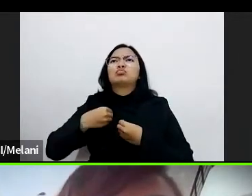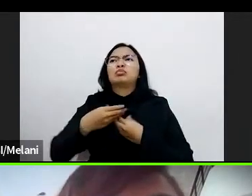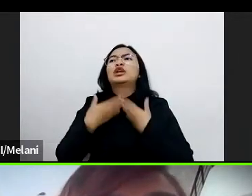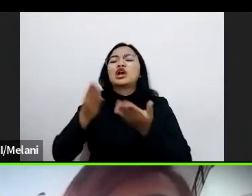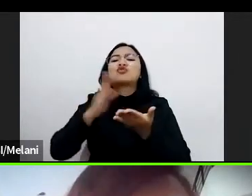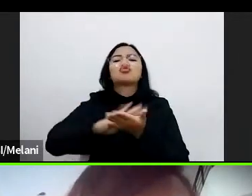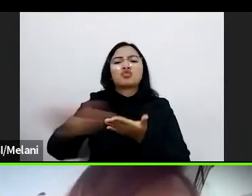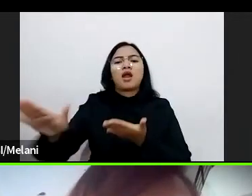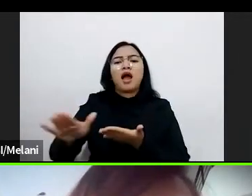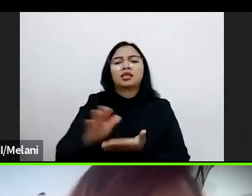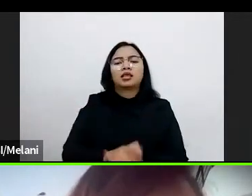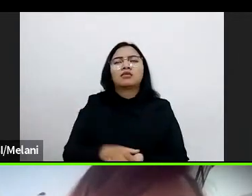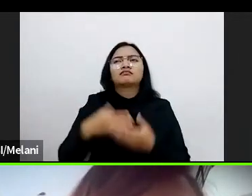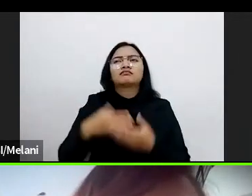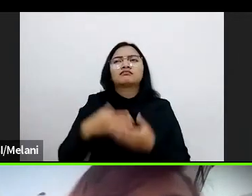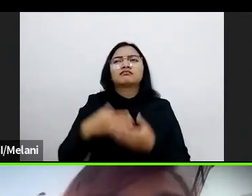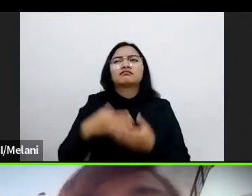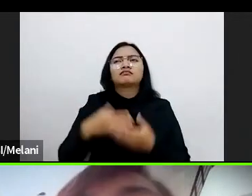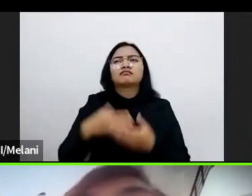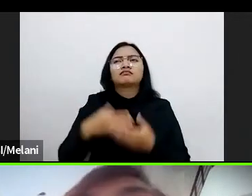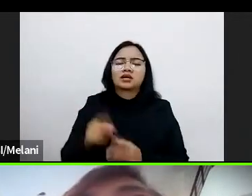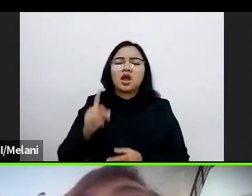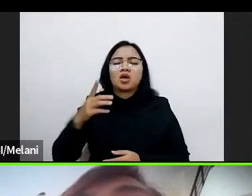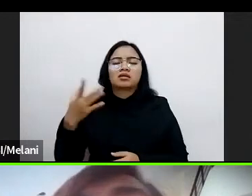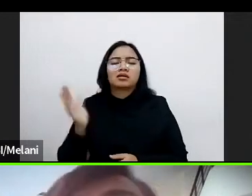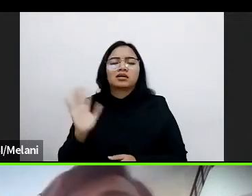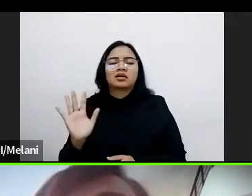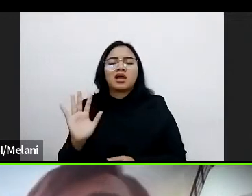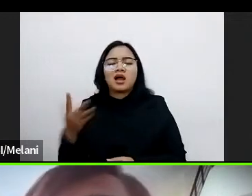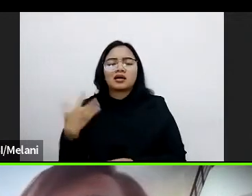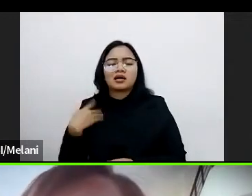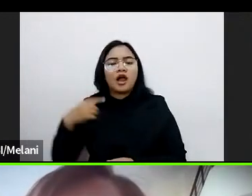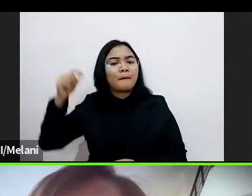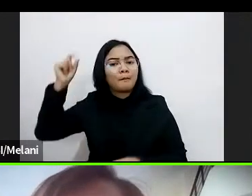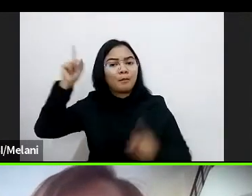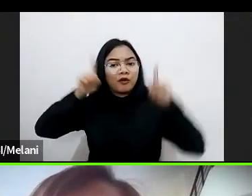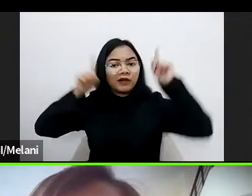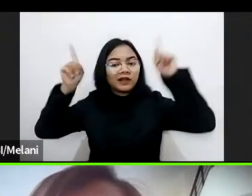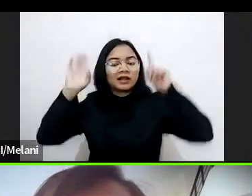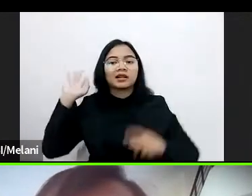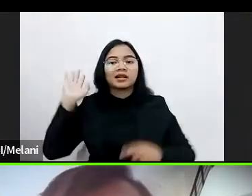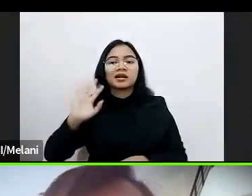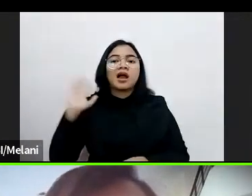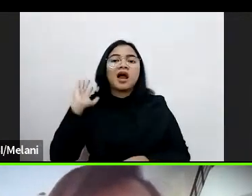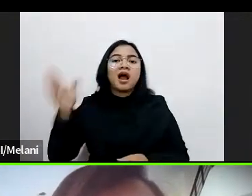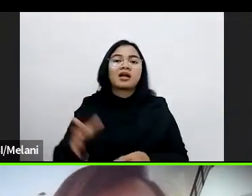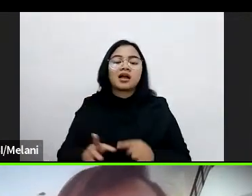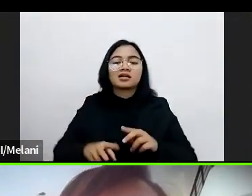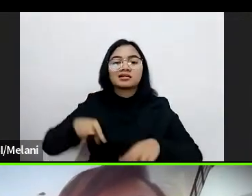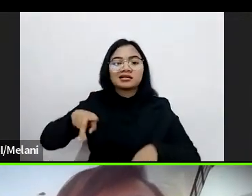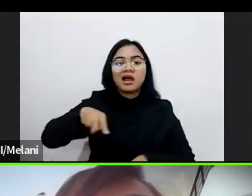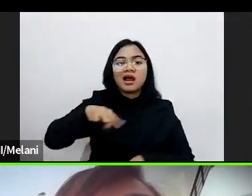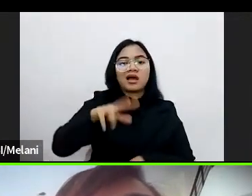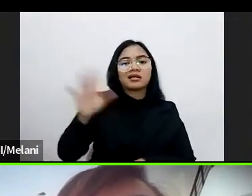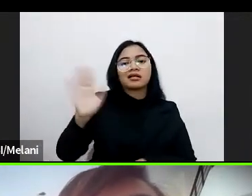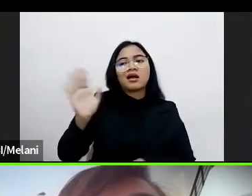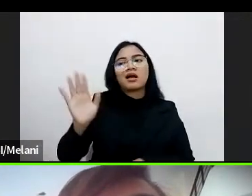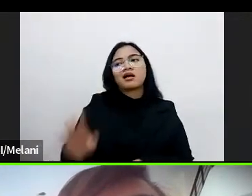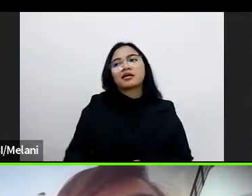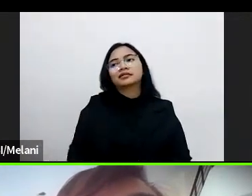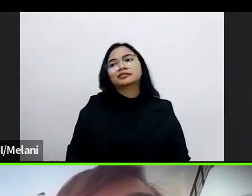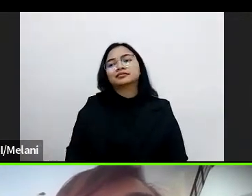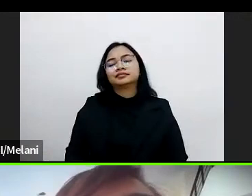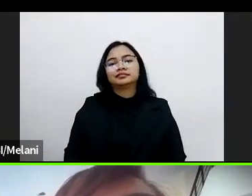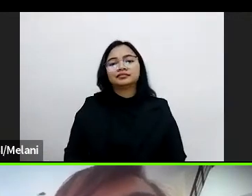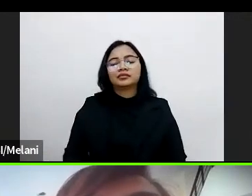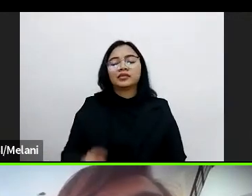ada political will ya tidak akan berjalan gitu seperti itu. Itu sih yang apa namanya yang ini